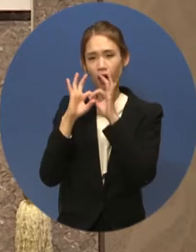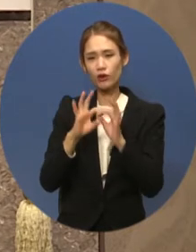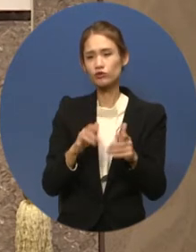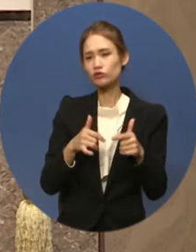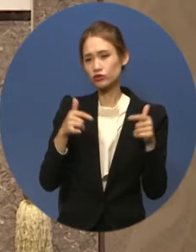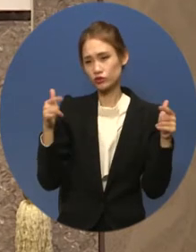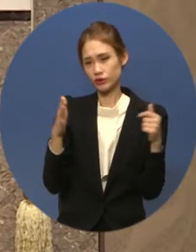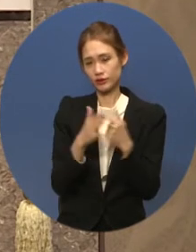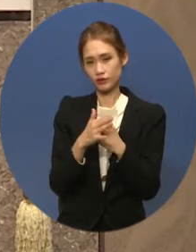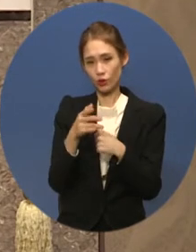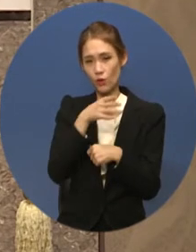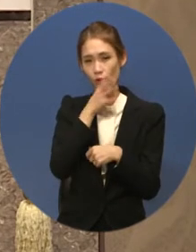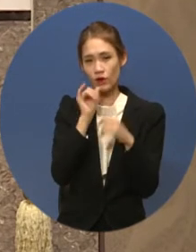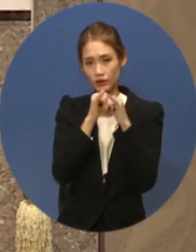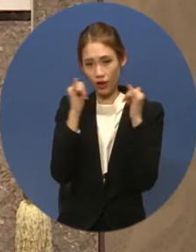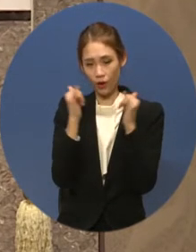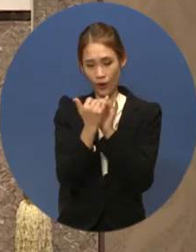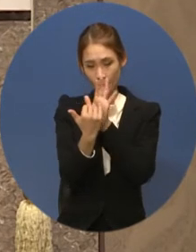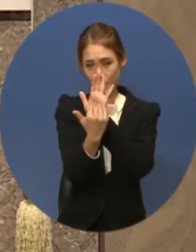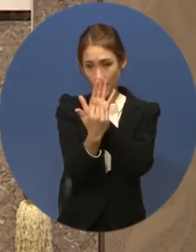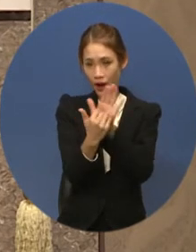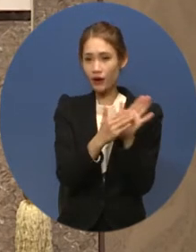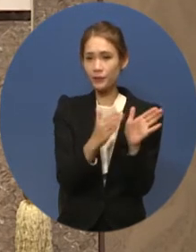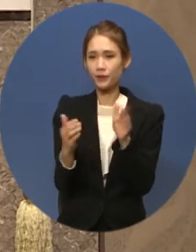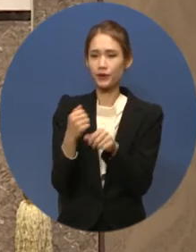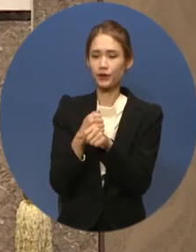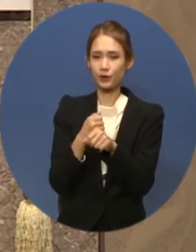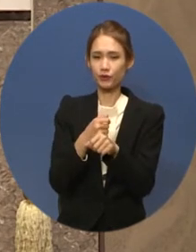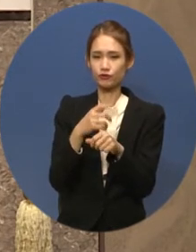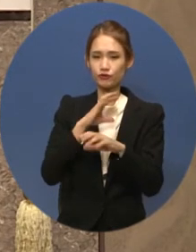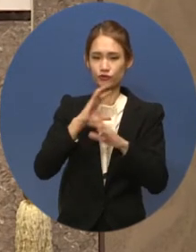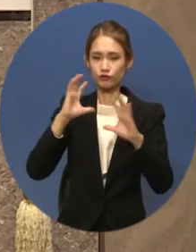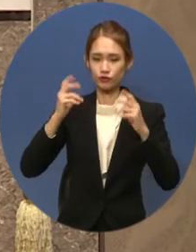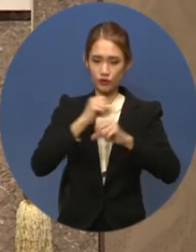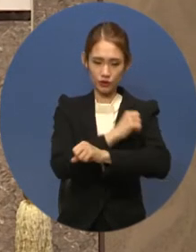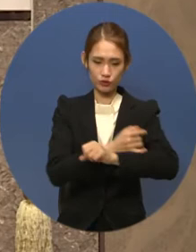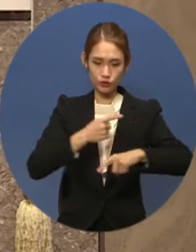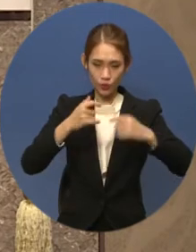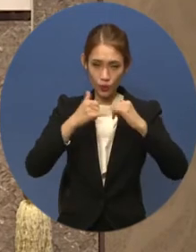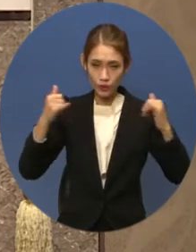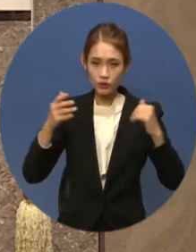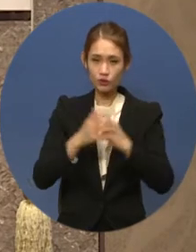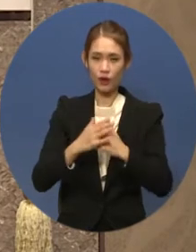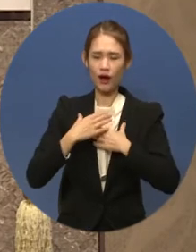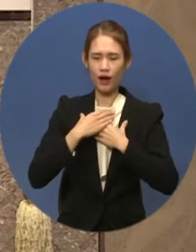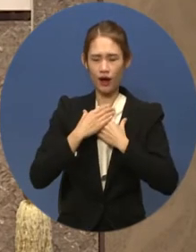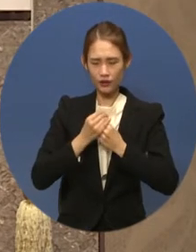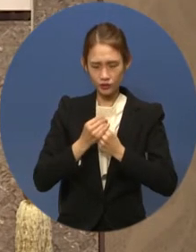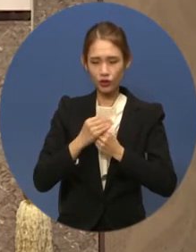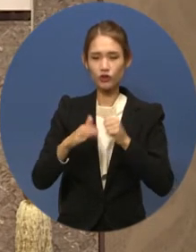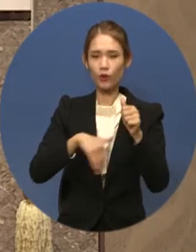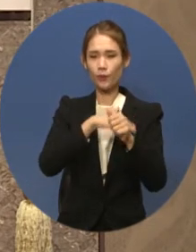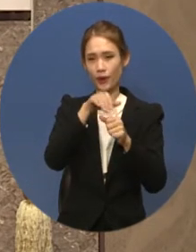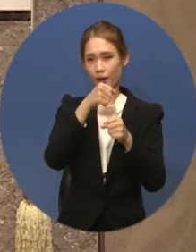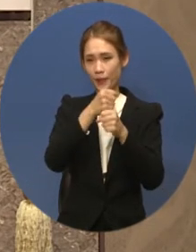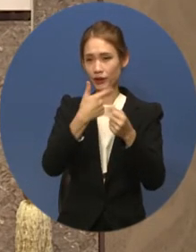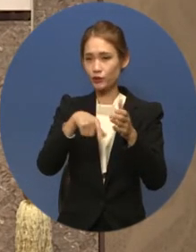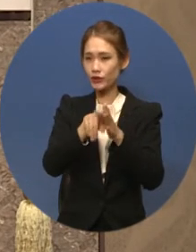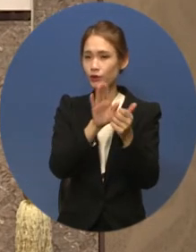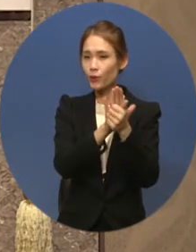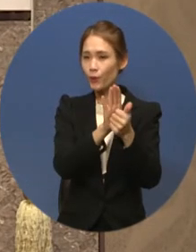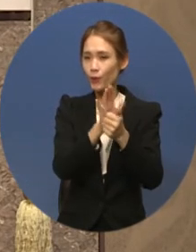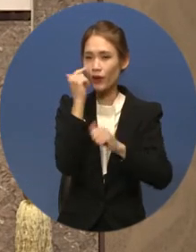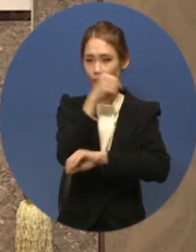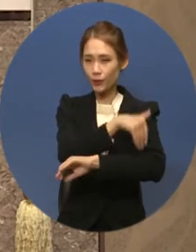대비하고 또 우리 국가의 04 뿐만이 아니라 지역주민들이 안정된 노후를 지내실 수 있도록 뒷바라지 할 계획을 가지고 있습니다